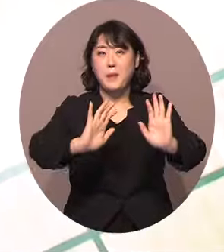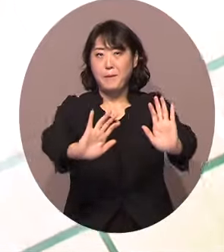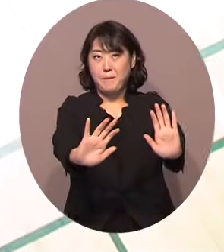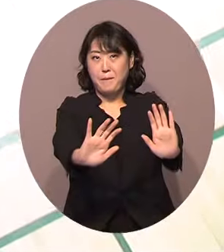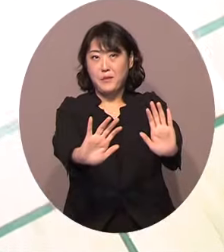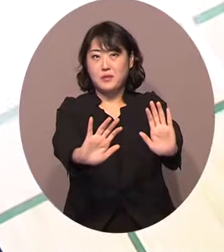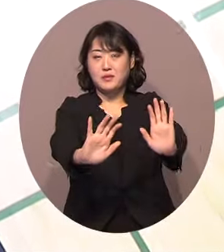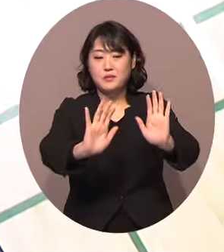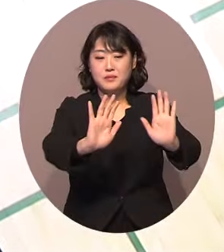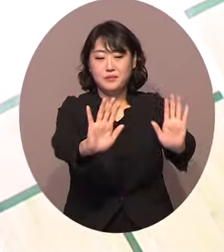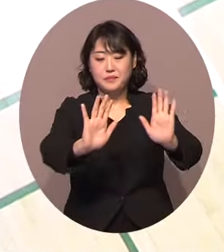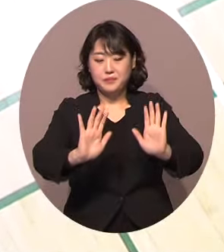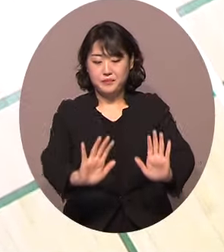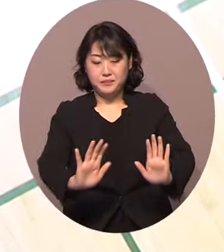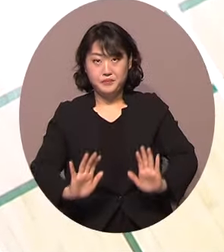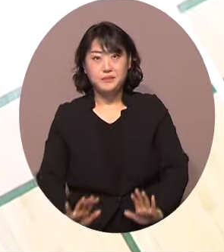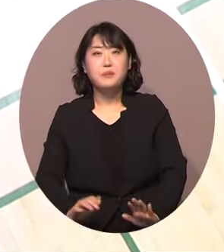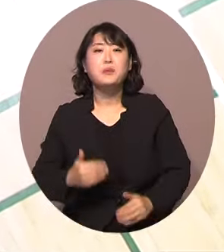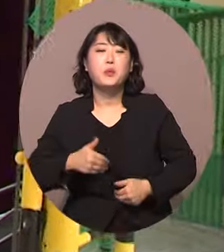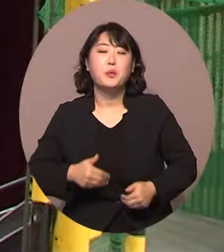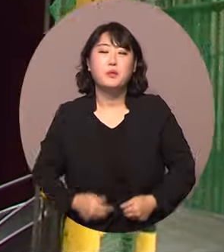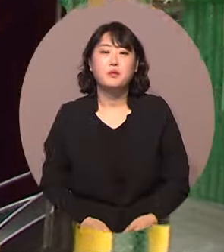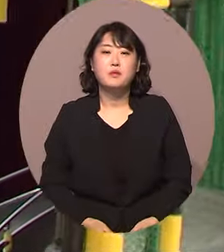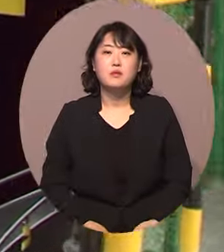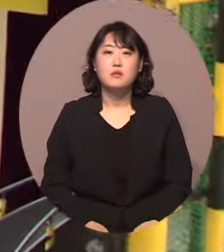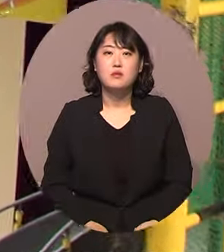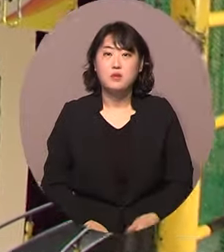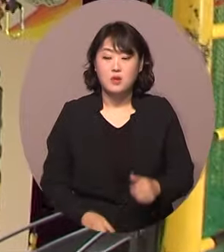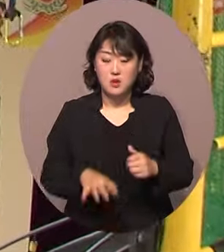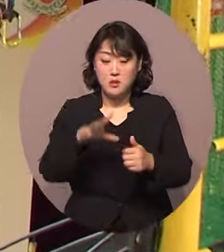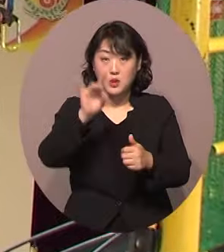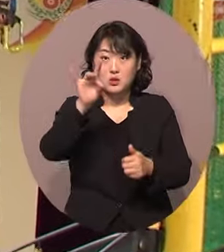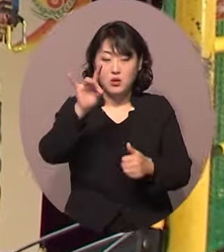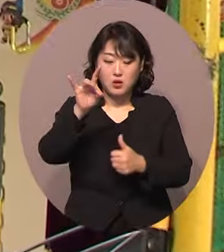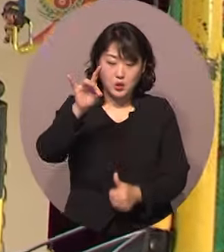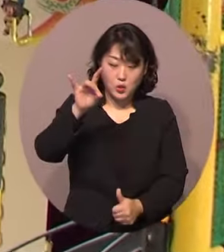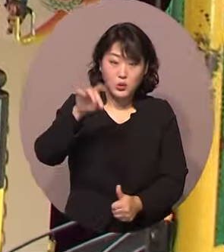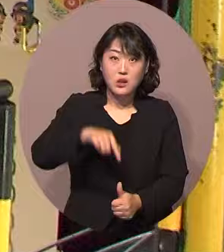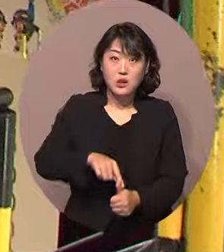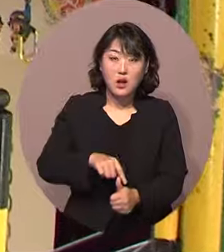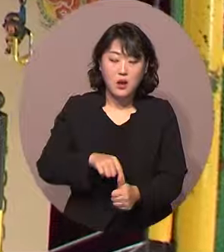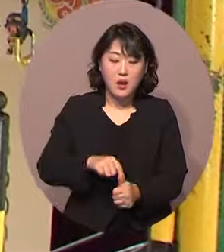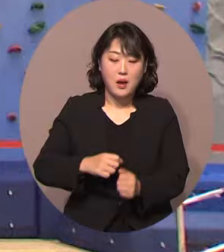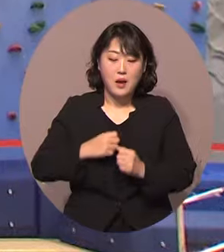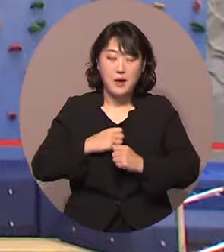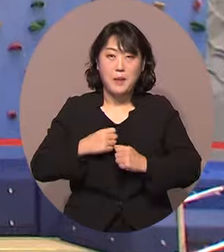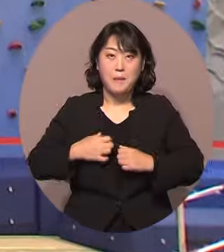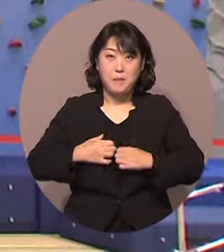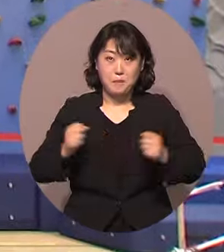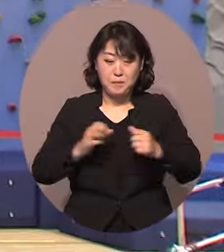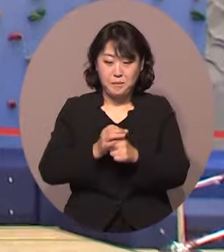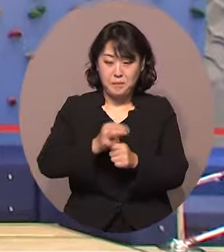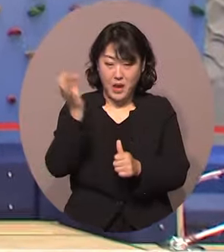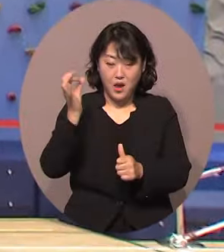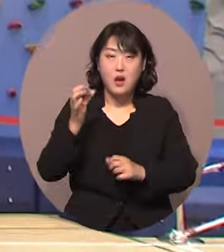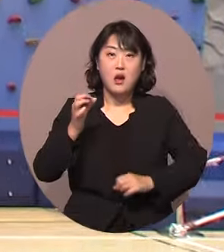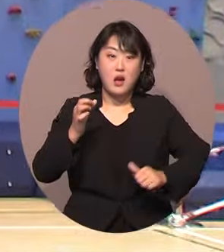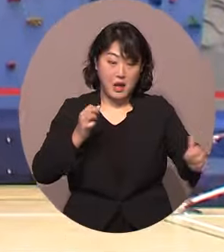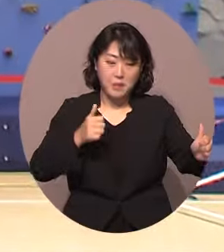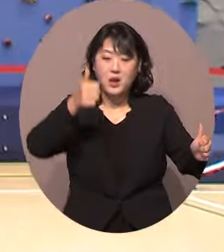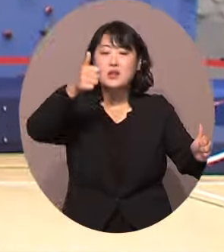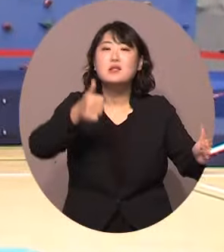뻗어야 합니다 다음 사람은 앞서 대피한 사람이 땅에 도착해 안전 장비를 풀면 출발해야 합니다